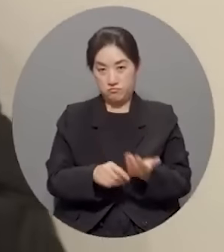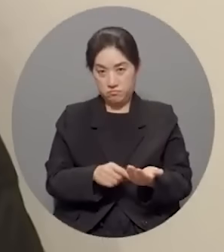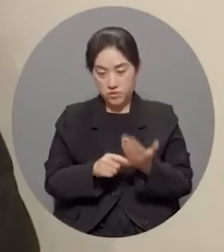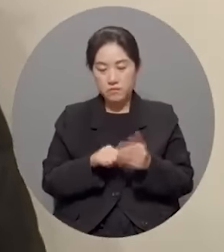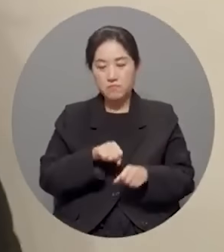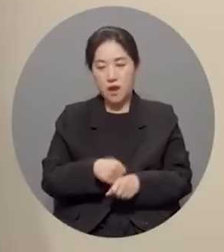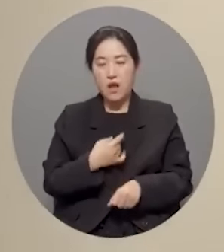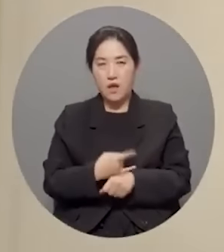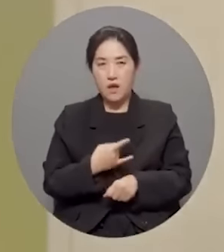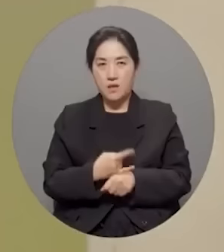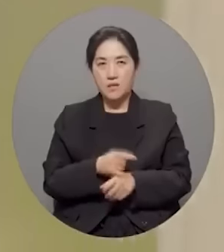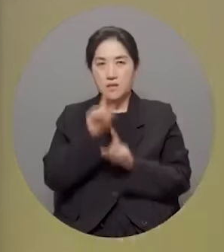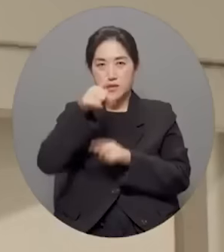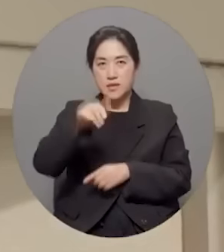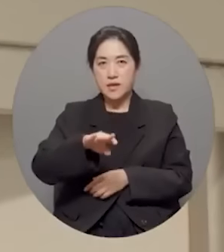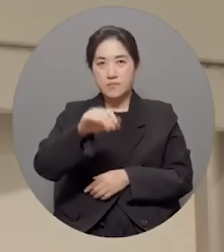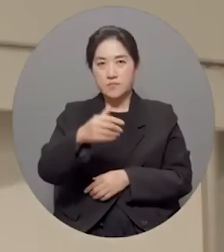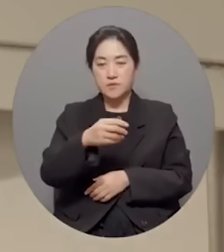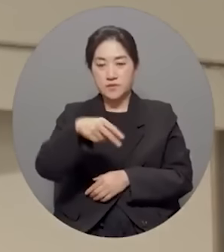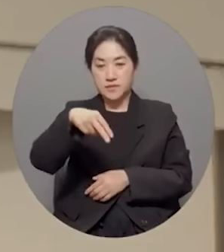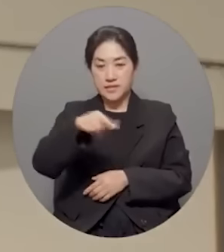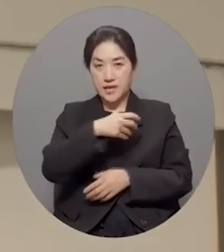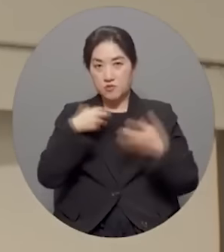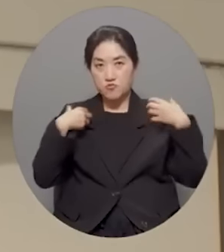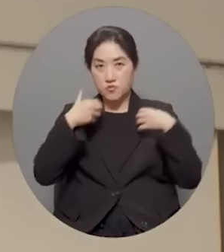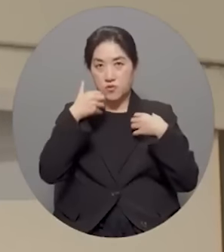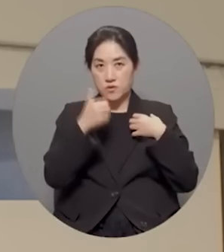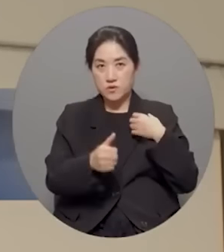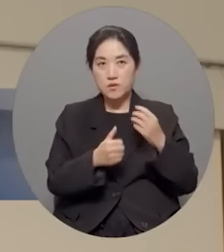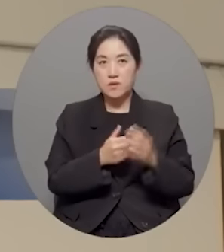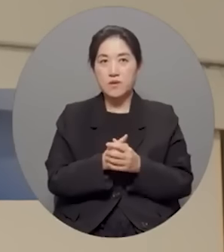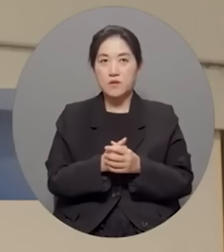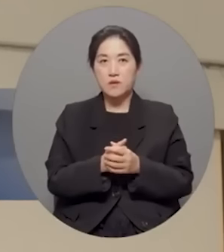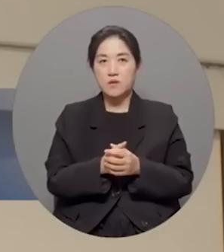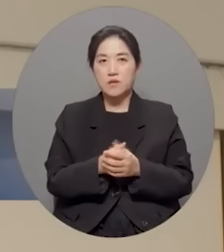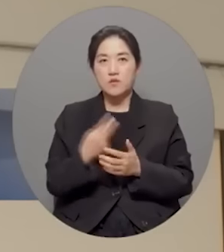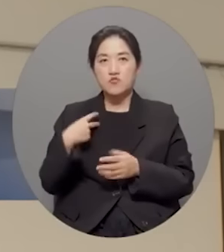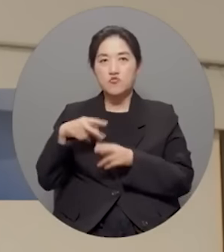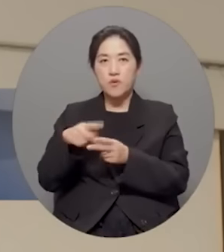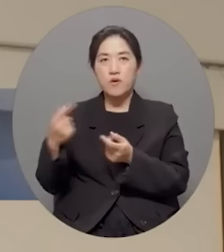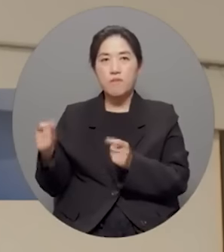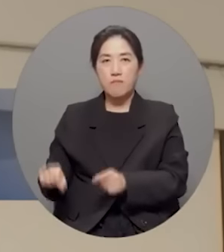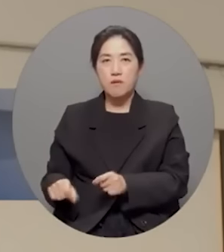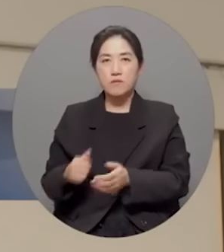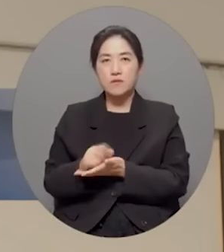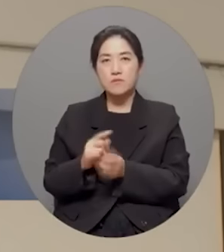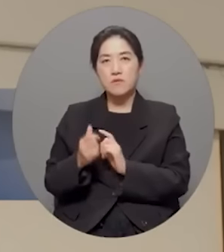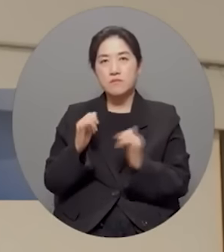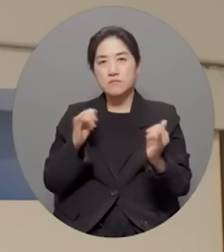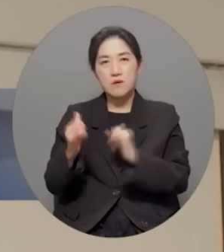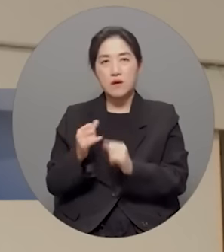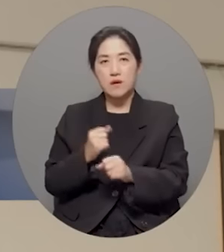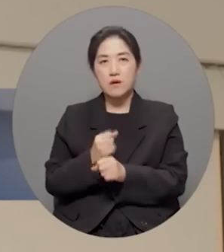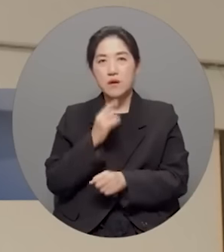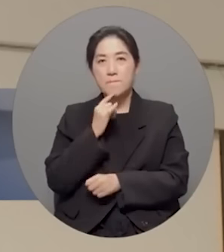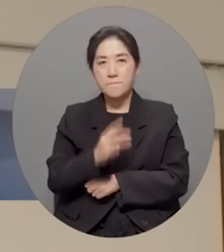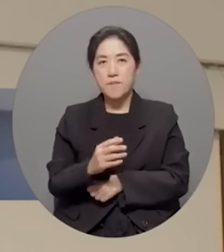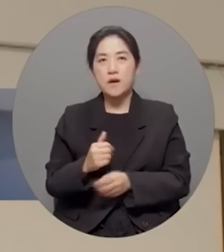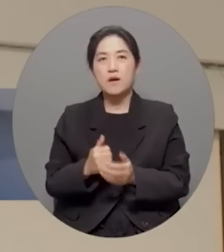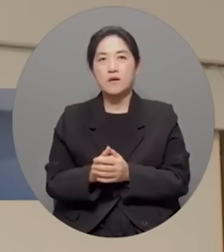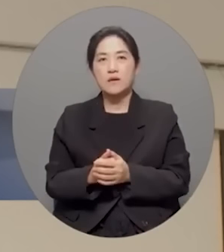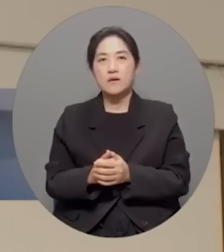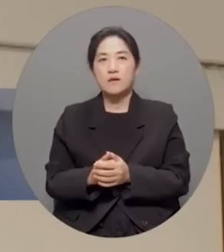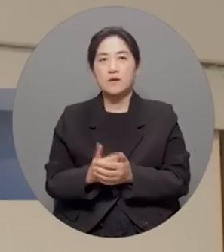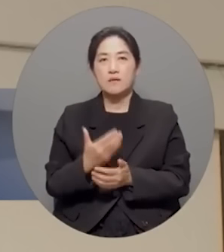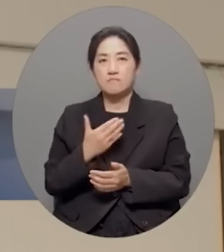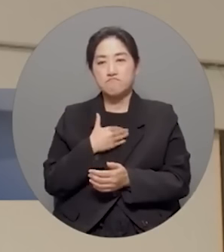벌을 받겠다던 이갑준 사 구청장은 하필 그 후보가 옆에 있어서 그냥 서로 전화나 해라. 뭐 이